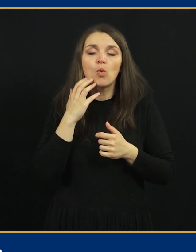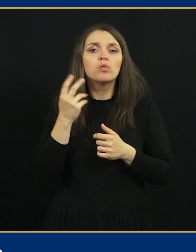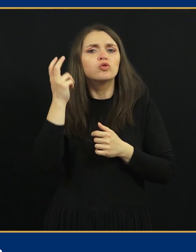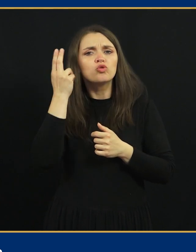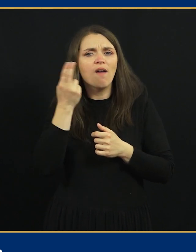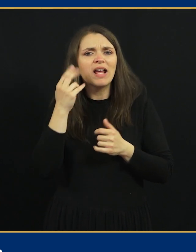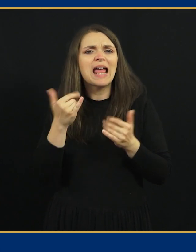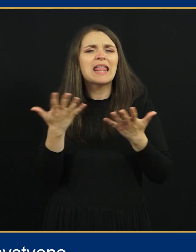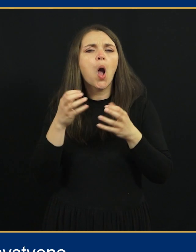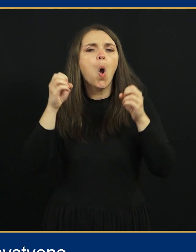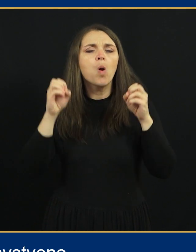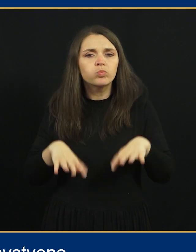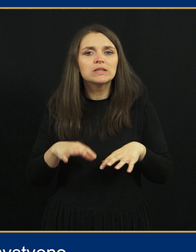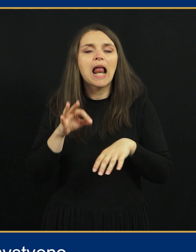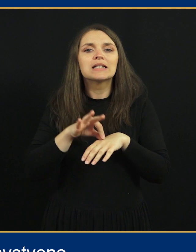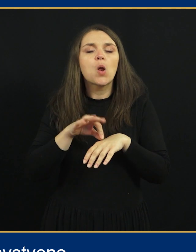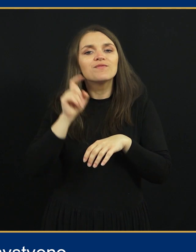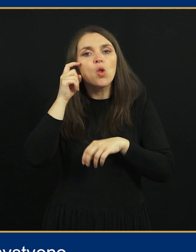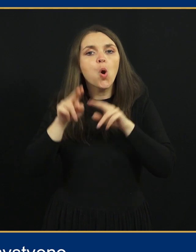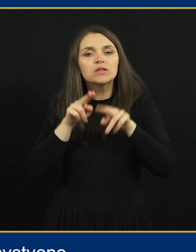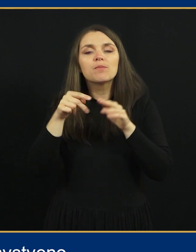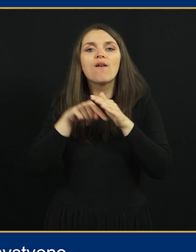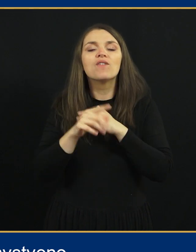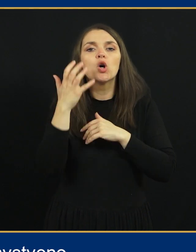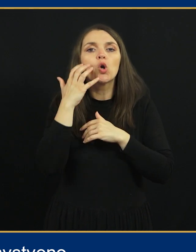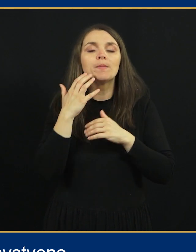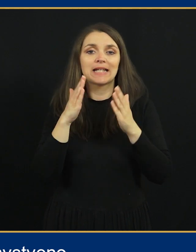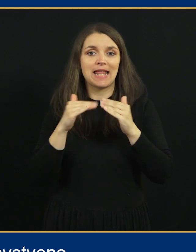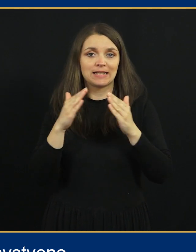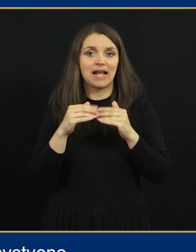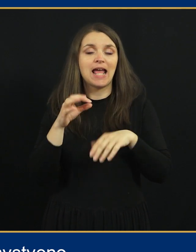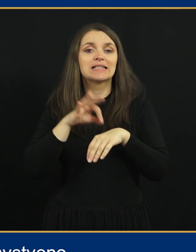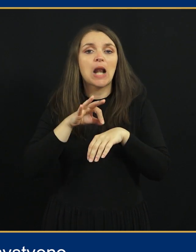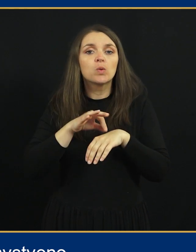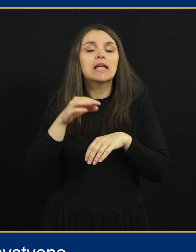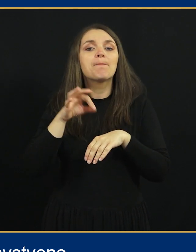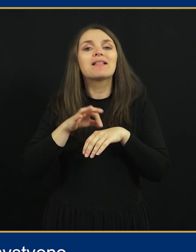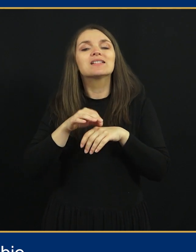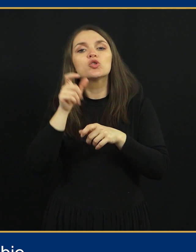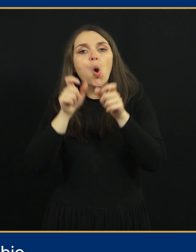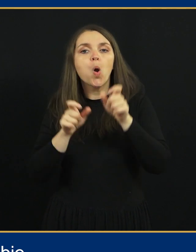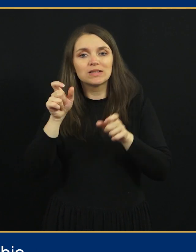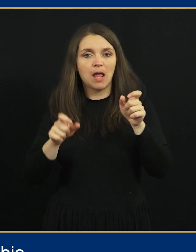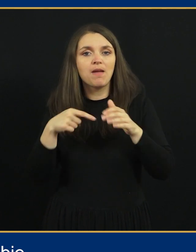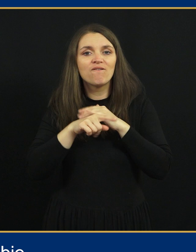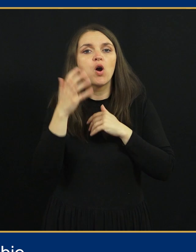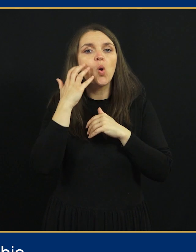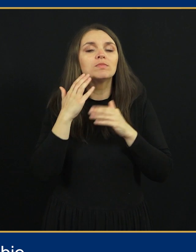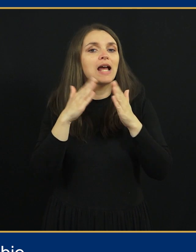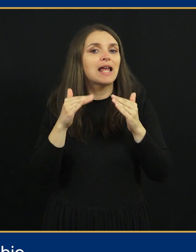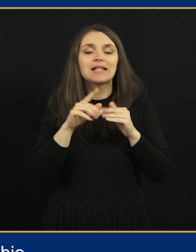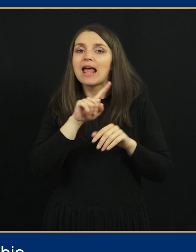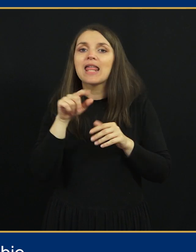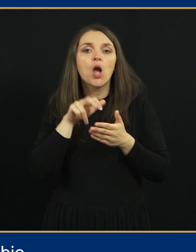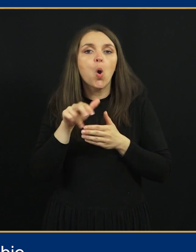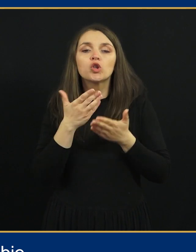stanje Romov. Slovenija je nekako opustila zdravstveno oskrbo v romskih naseljih, zdravniki in medicinsko osebje